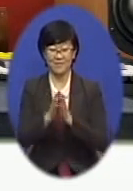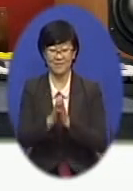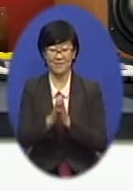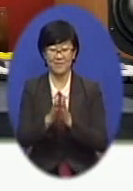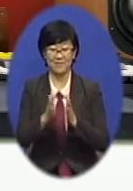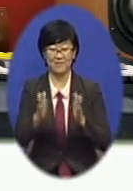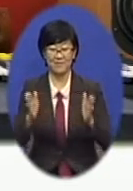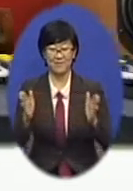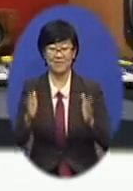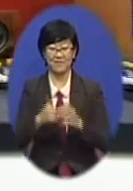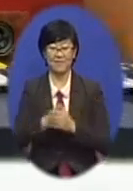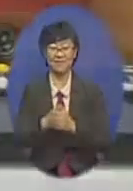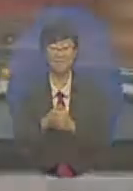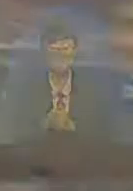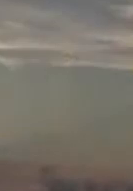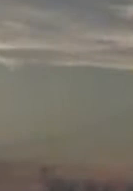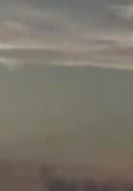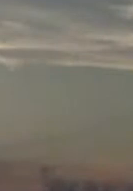음악 주세요.